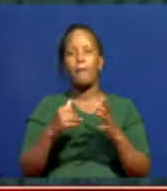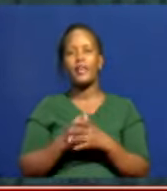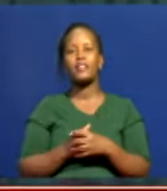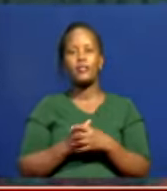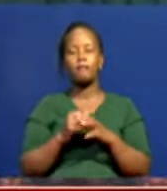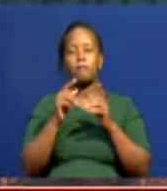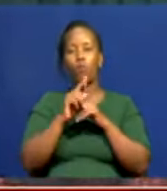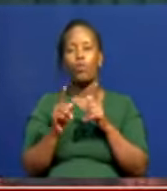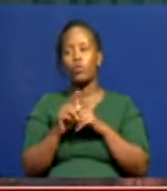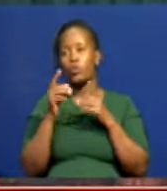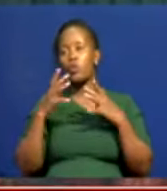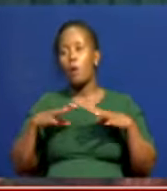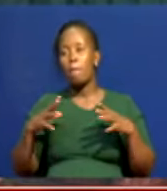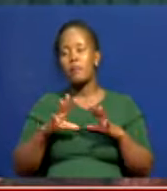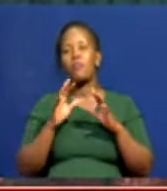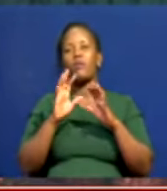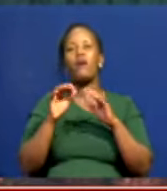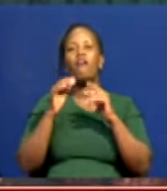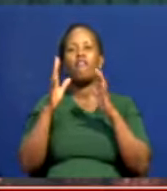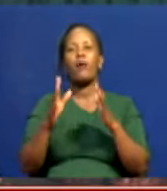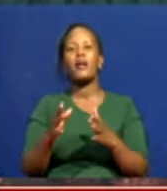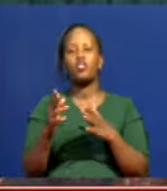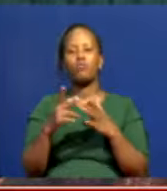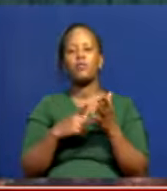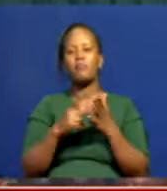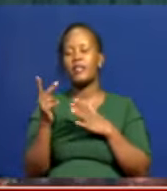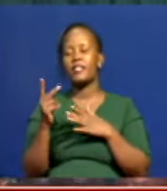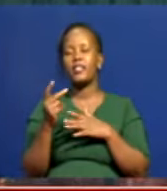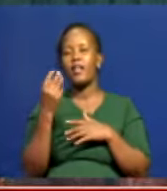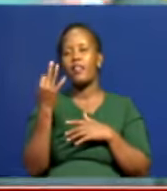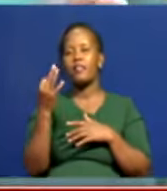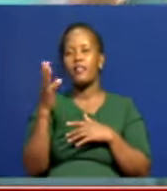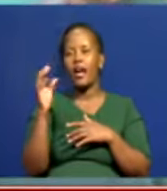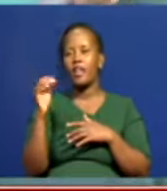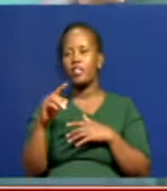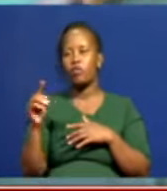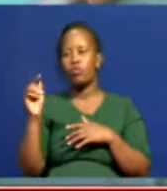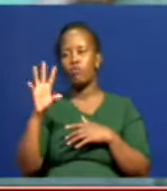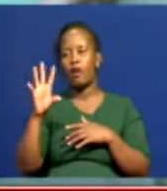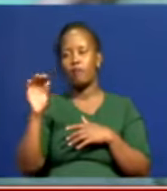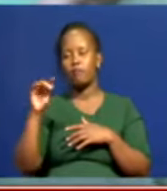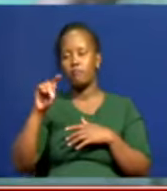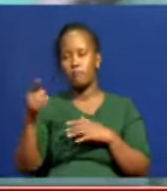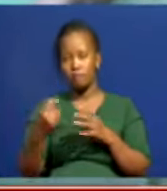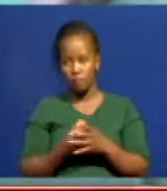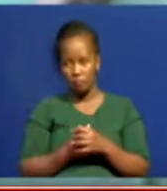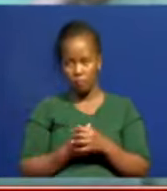walipwe either between $300 million and $500 million every year. Ruto heads to Kakamega